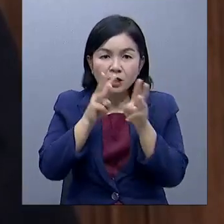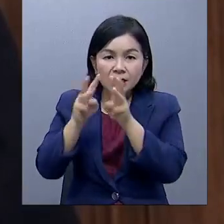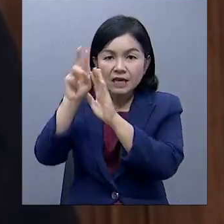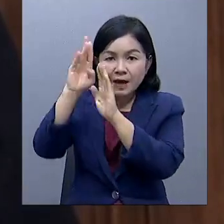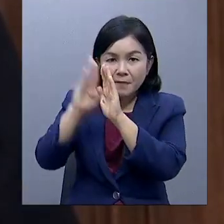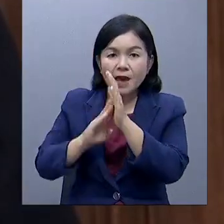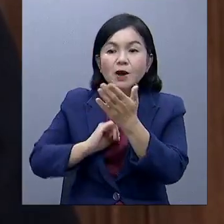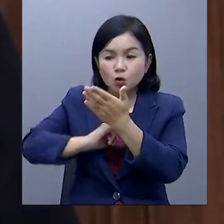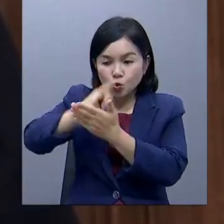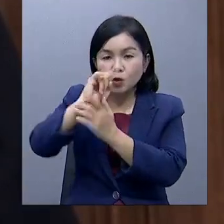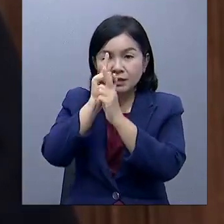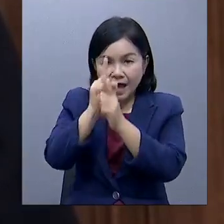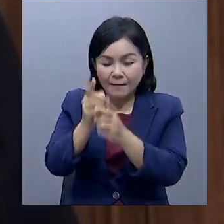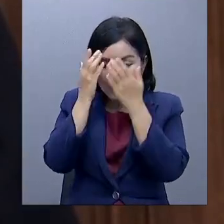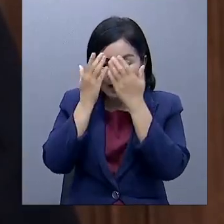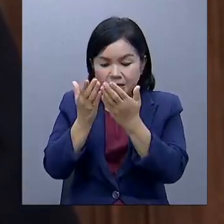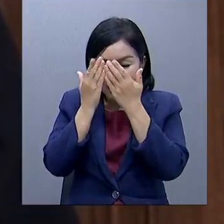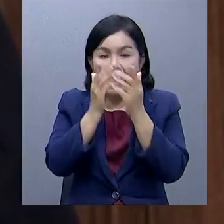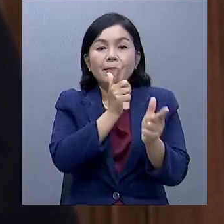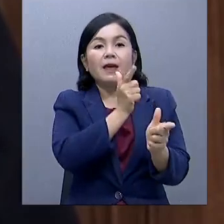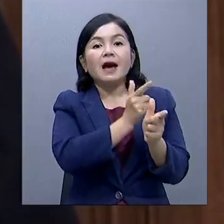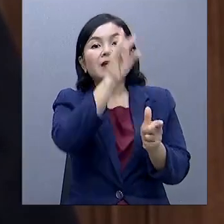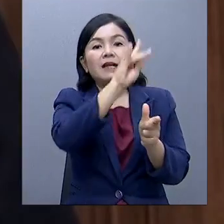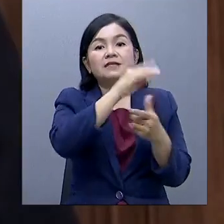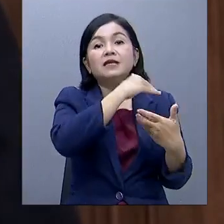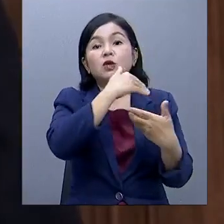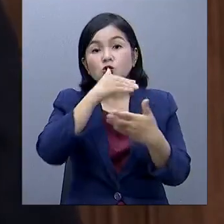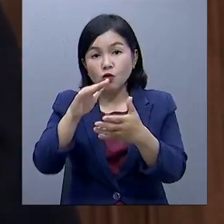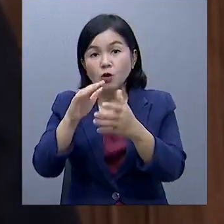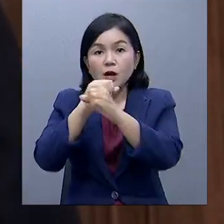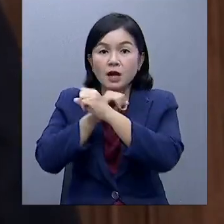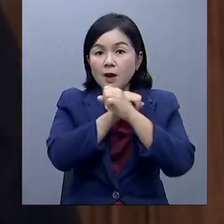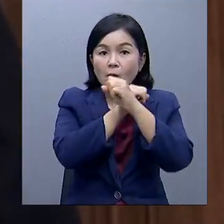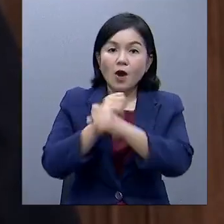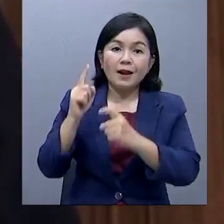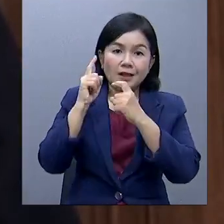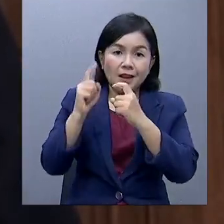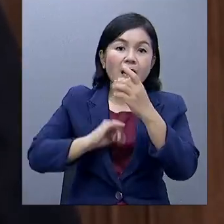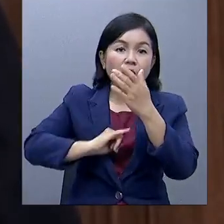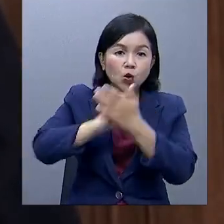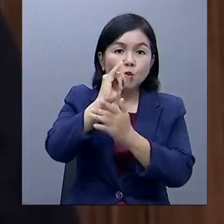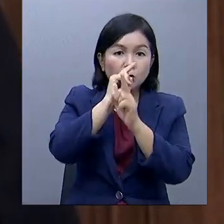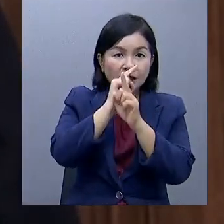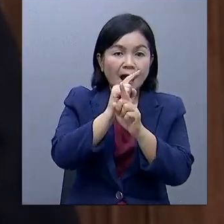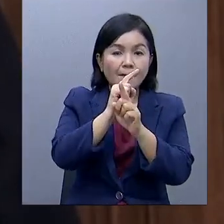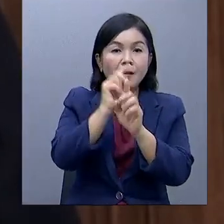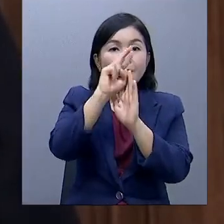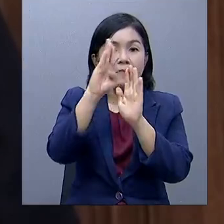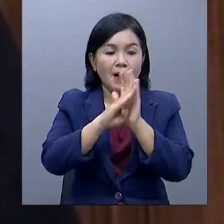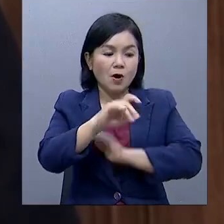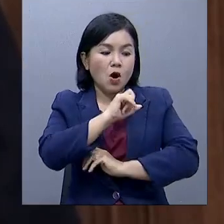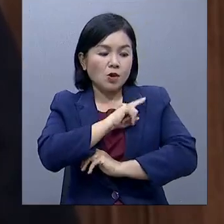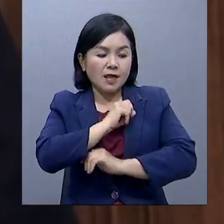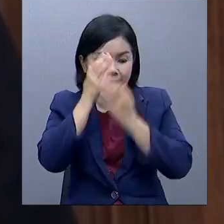นาอิสลามแล้วก็ทางด้านความปลอดภัยอาหารด้วยนะครับก็จะได้ไม่ต้องม